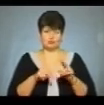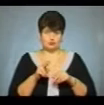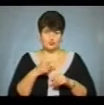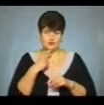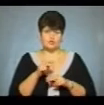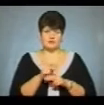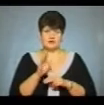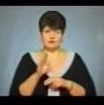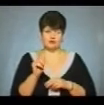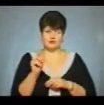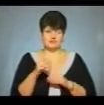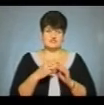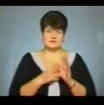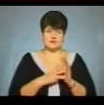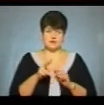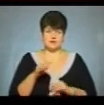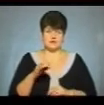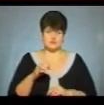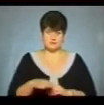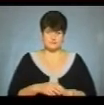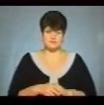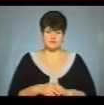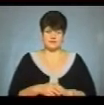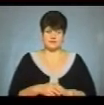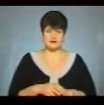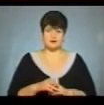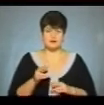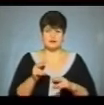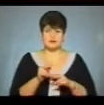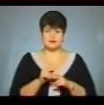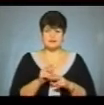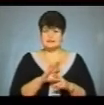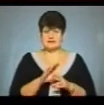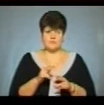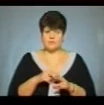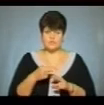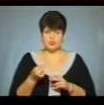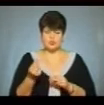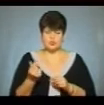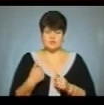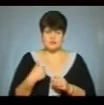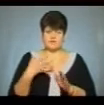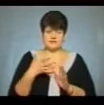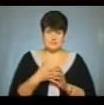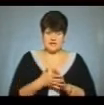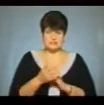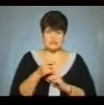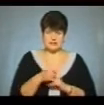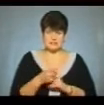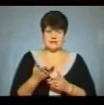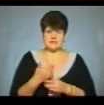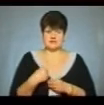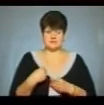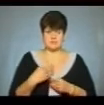в понеділок, 18 листопада. Не ремонтував, тому що не відшкодовано нам витрати, ті, які навіть